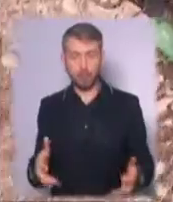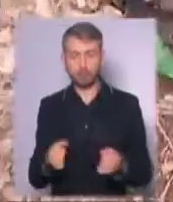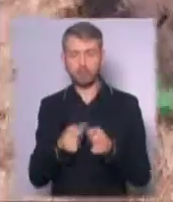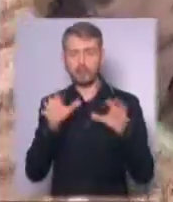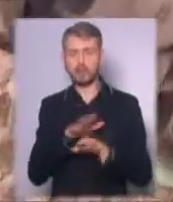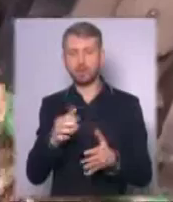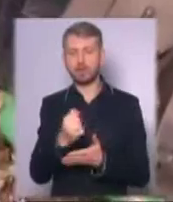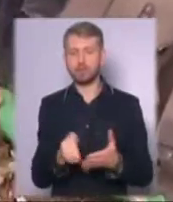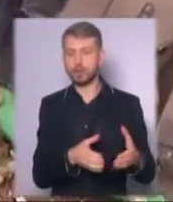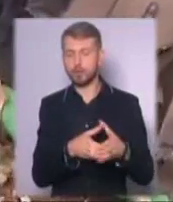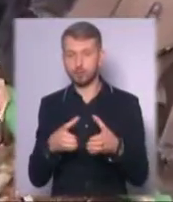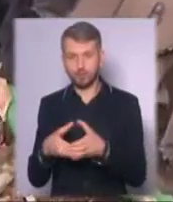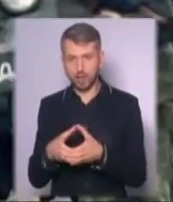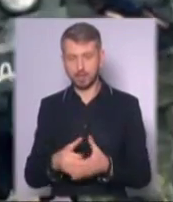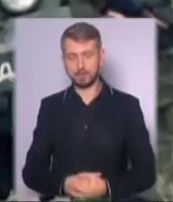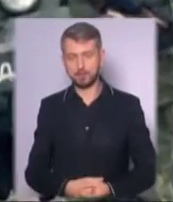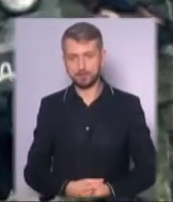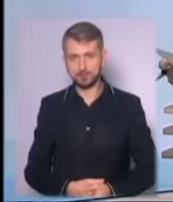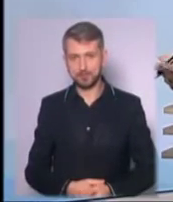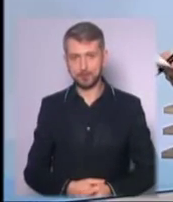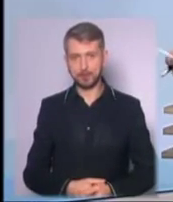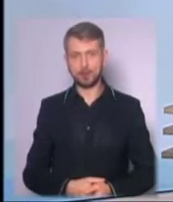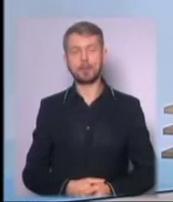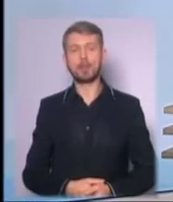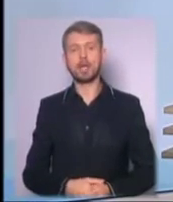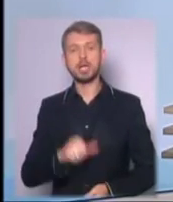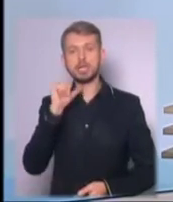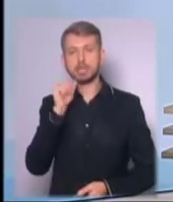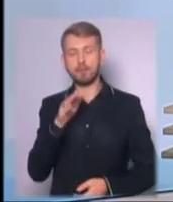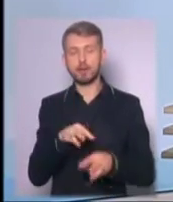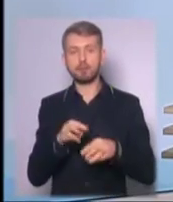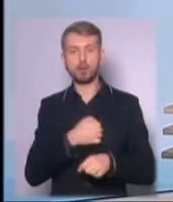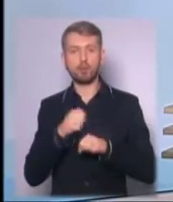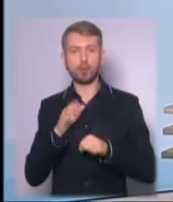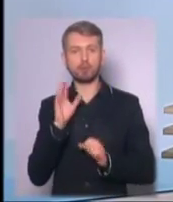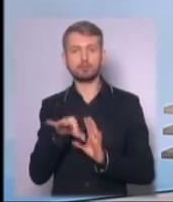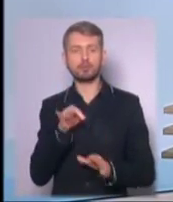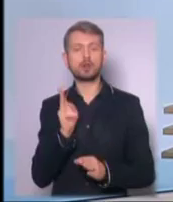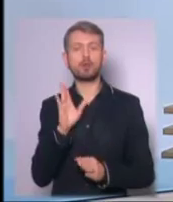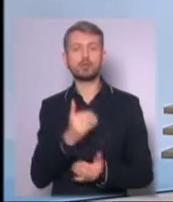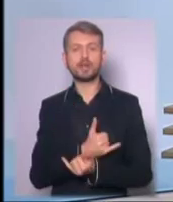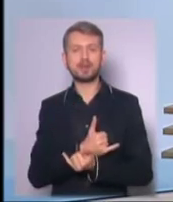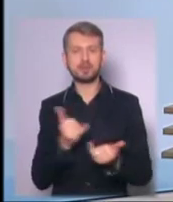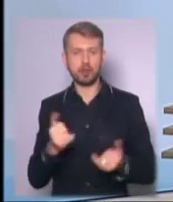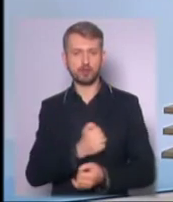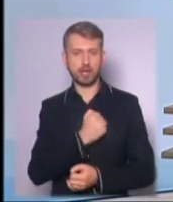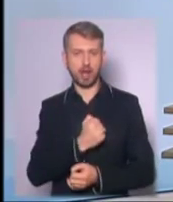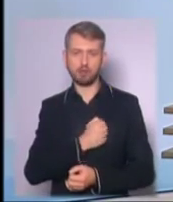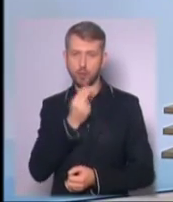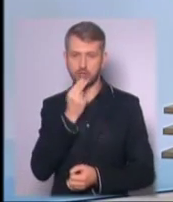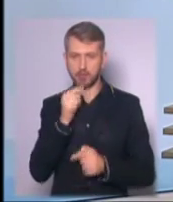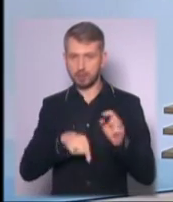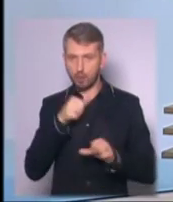збройні формування, повідомив Лисенко. Завтра у Міноборони визначатимуть, хто забезпечуватиме армію харчами цього